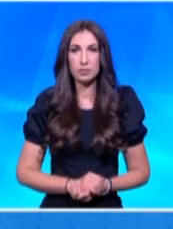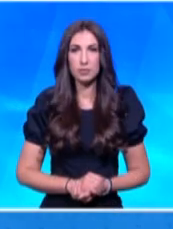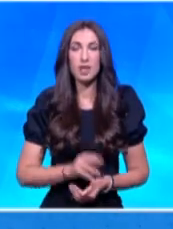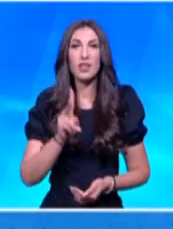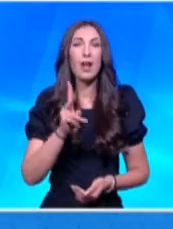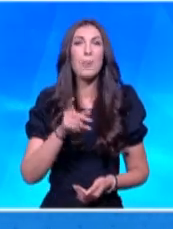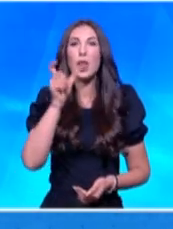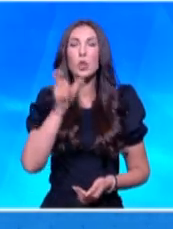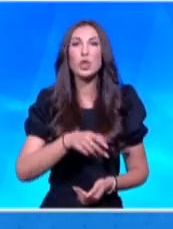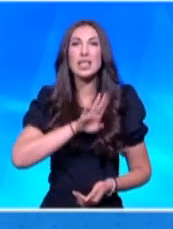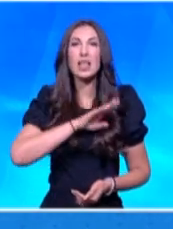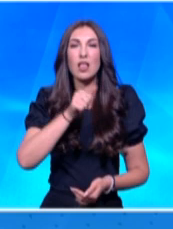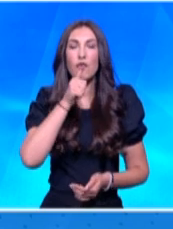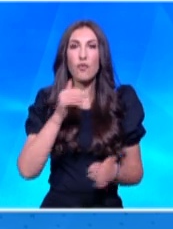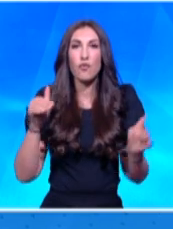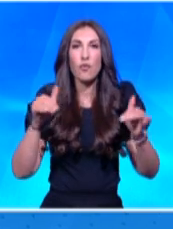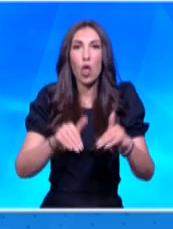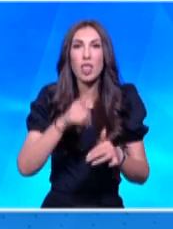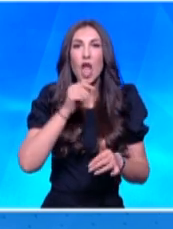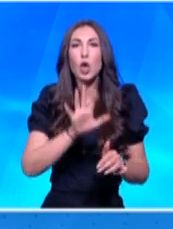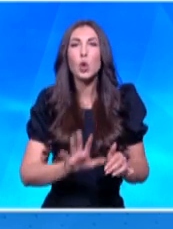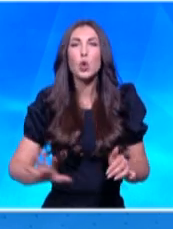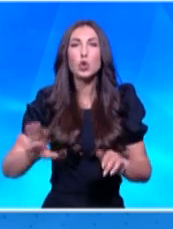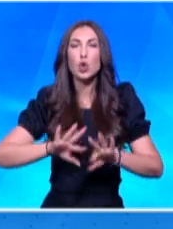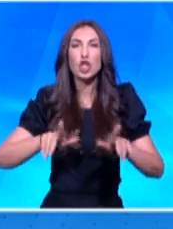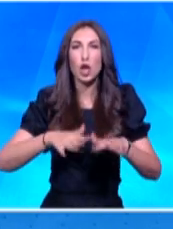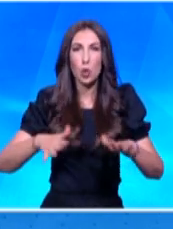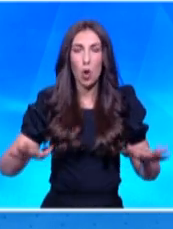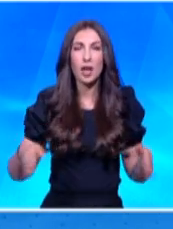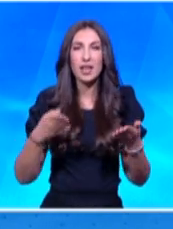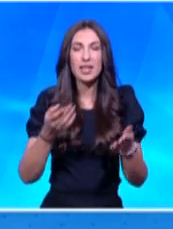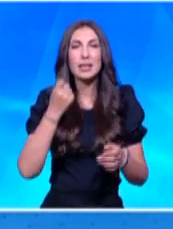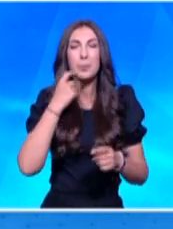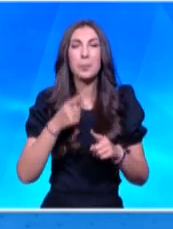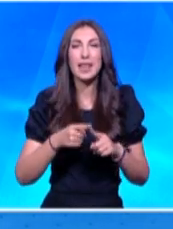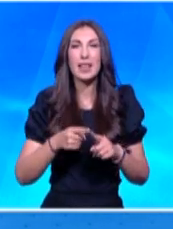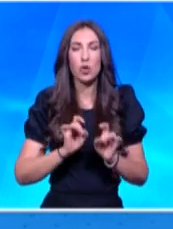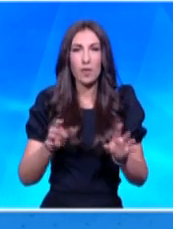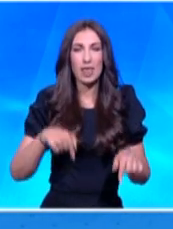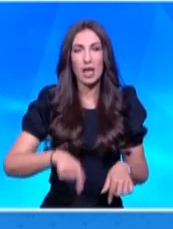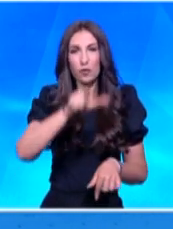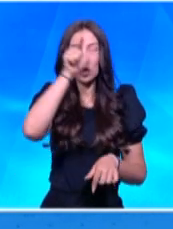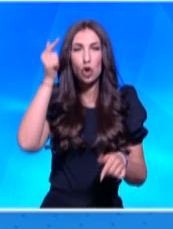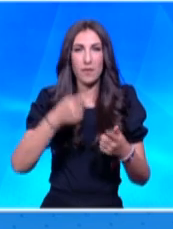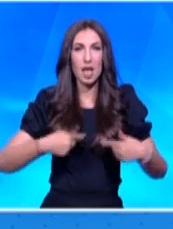Двама души загинаха във водния апокалипсис по Южното Черноморие. Вие сте с BTV новините от студиото ни в София. Аз съм Лиляна